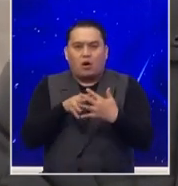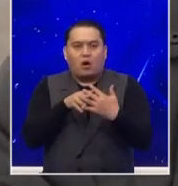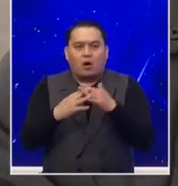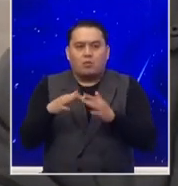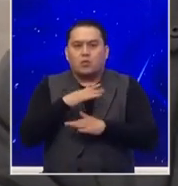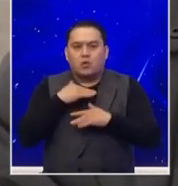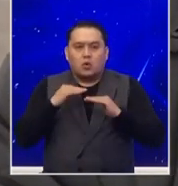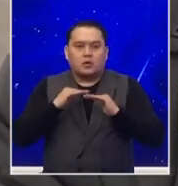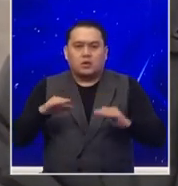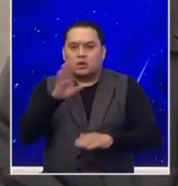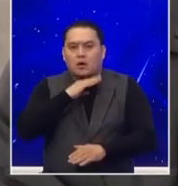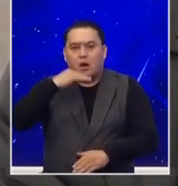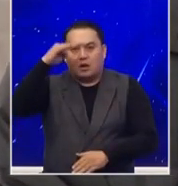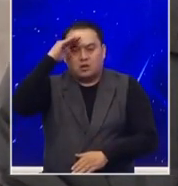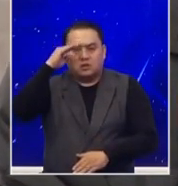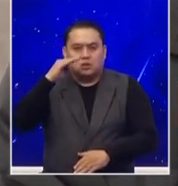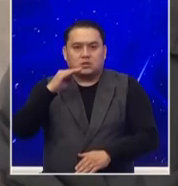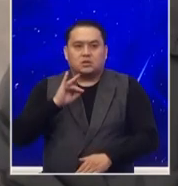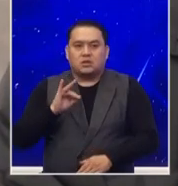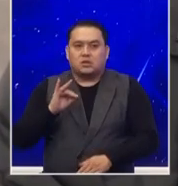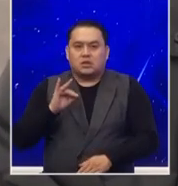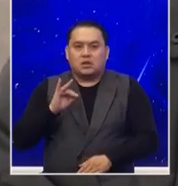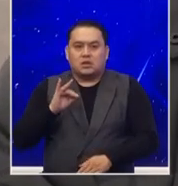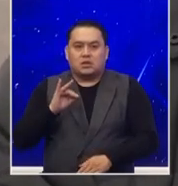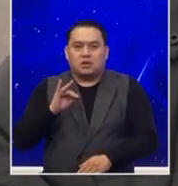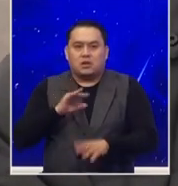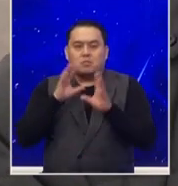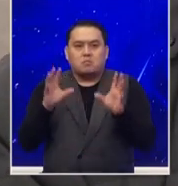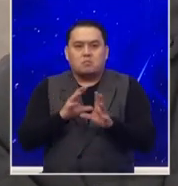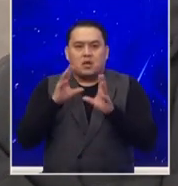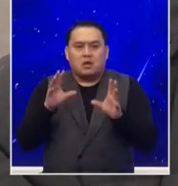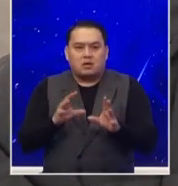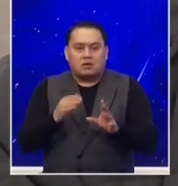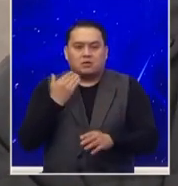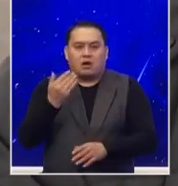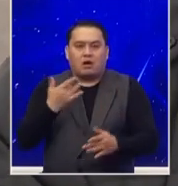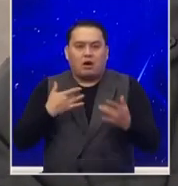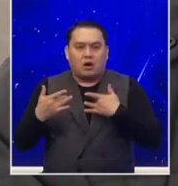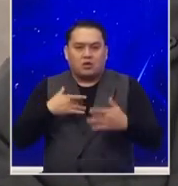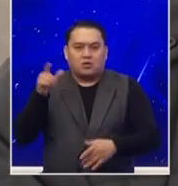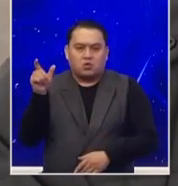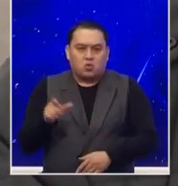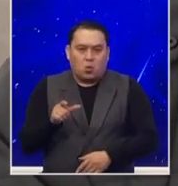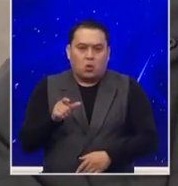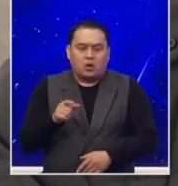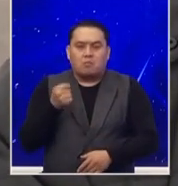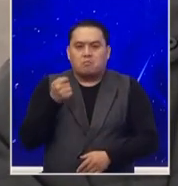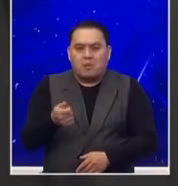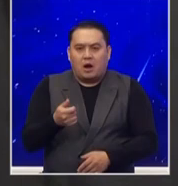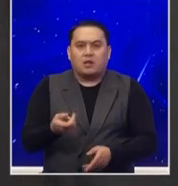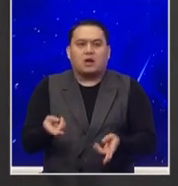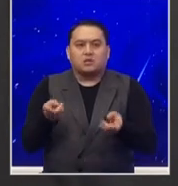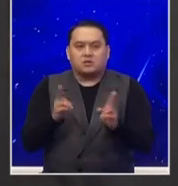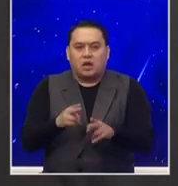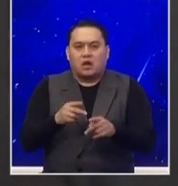многодетный отец, гражданин. Давайте беречь классиков, актеров нашего кино. Их и так мало осталось. Как